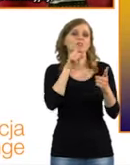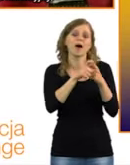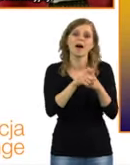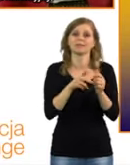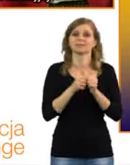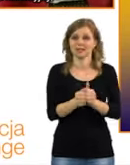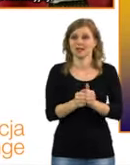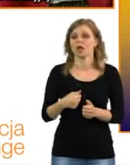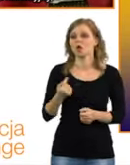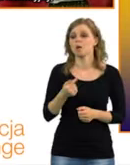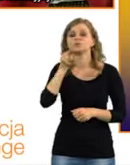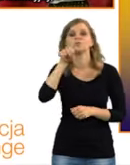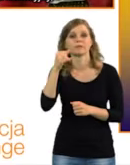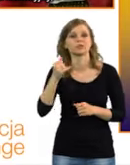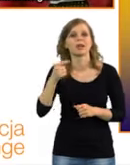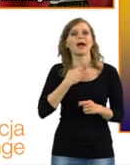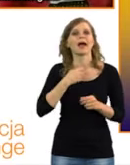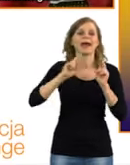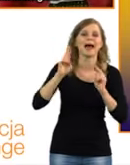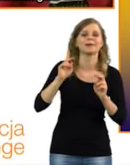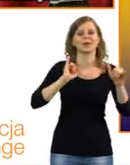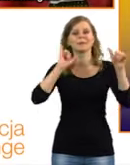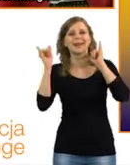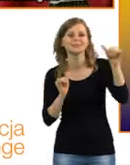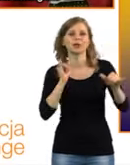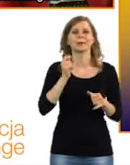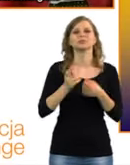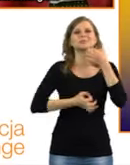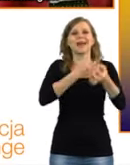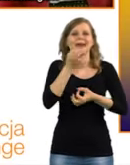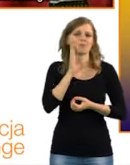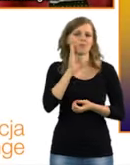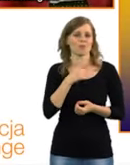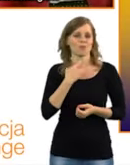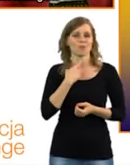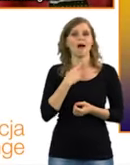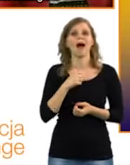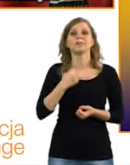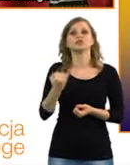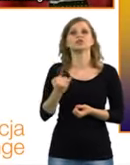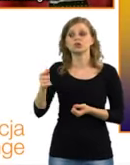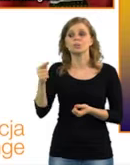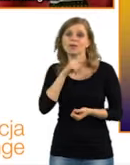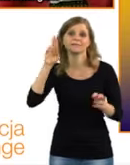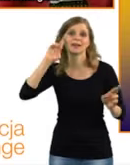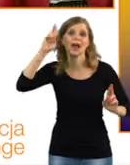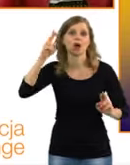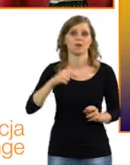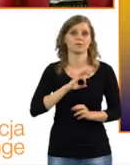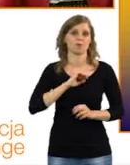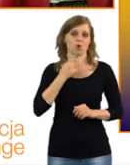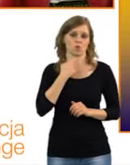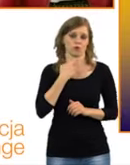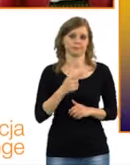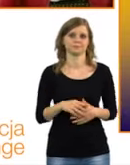się, aby nasz głos był melodyjny, ekspresyjny, śpiewny, aby dziecko zareagowało na nasz głos.